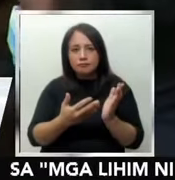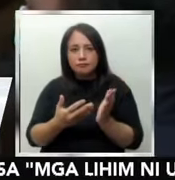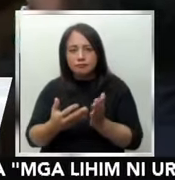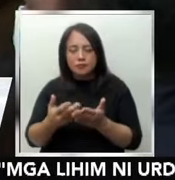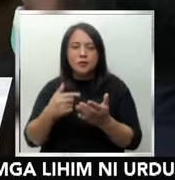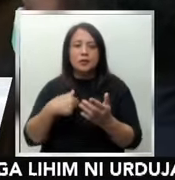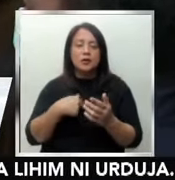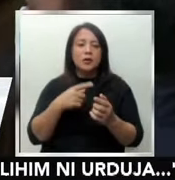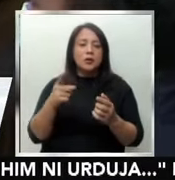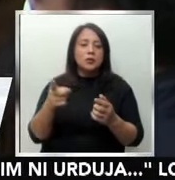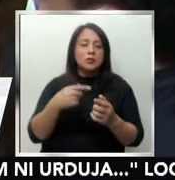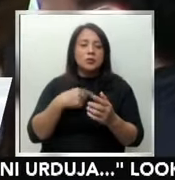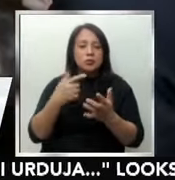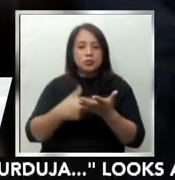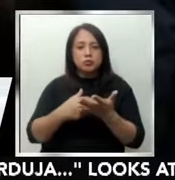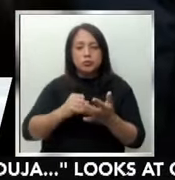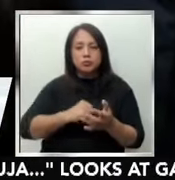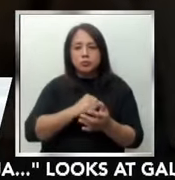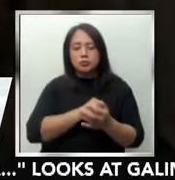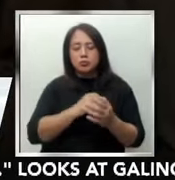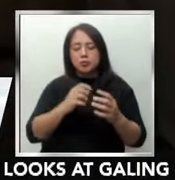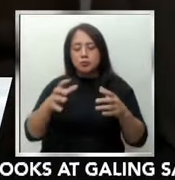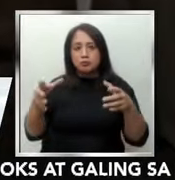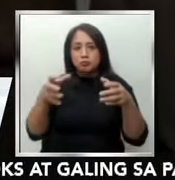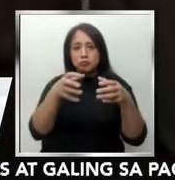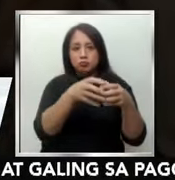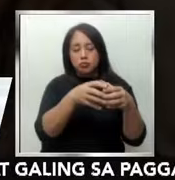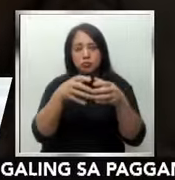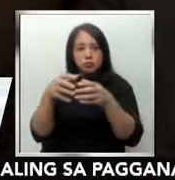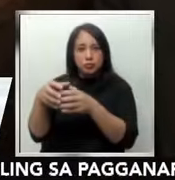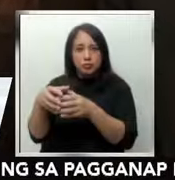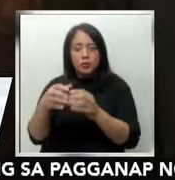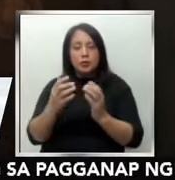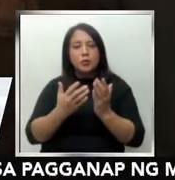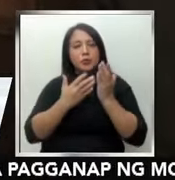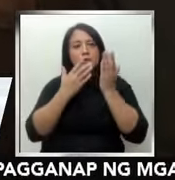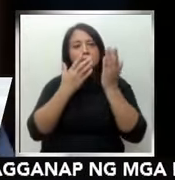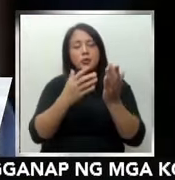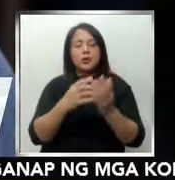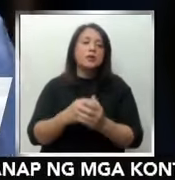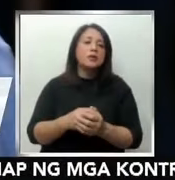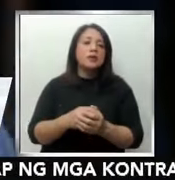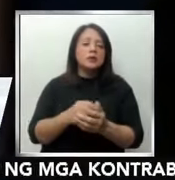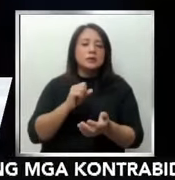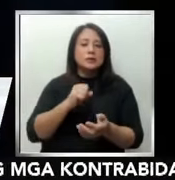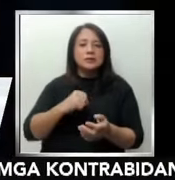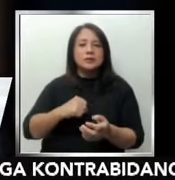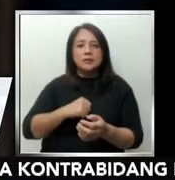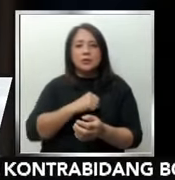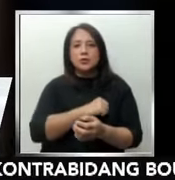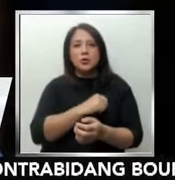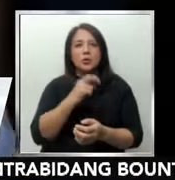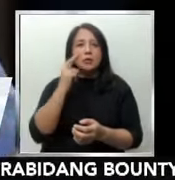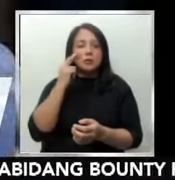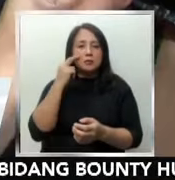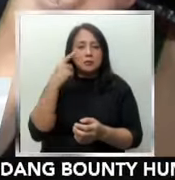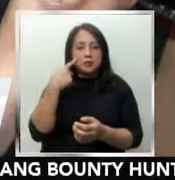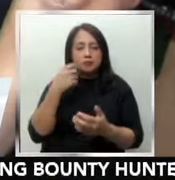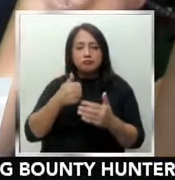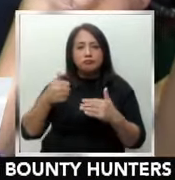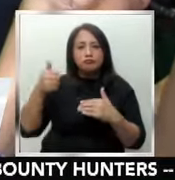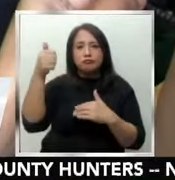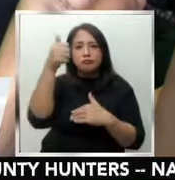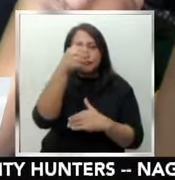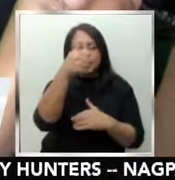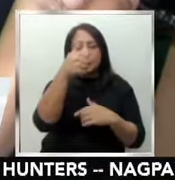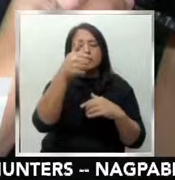lalo't constituent assembly o con us ang isinusulong ni Senador Robin Padilla na chairperson ng komiteng humahawak sa